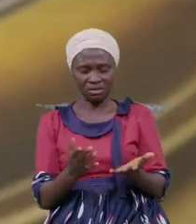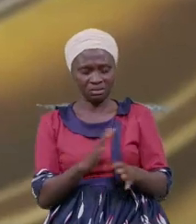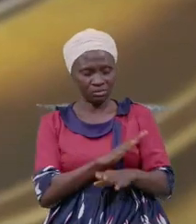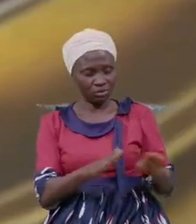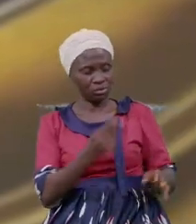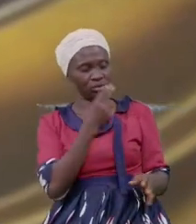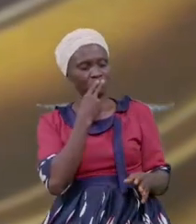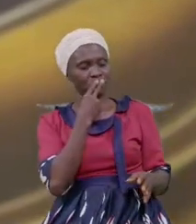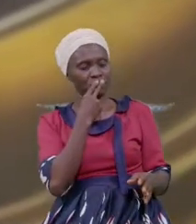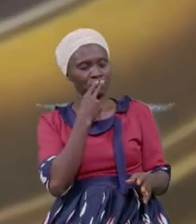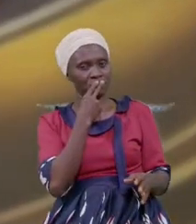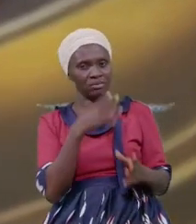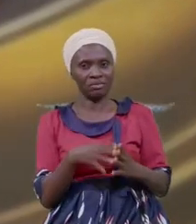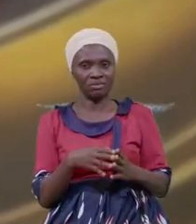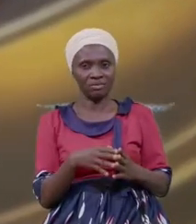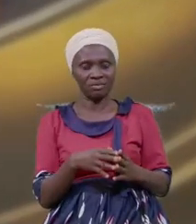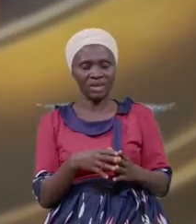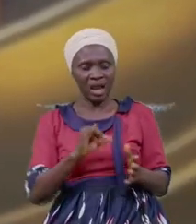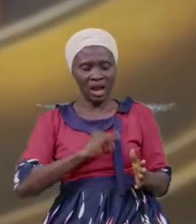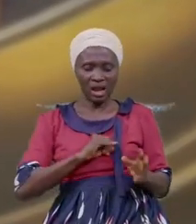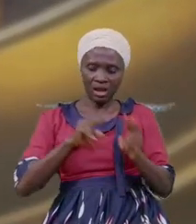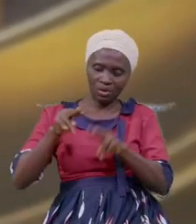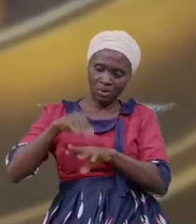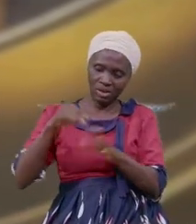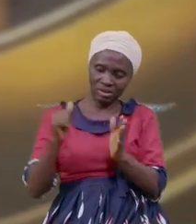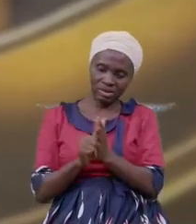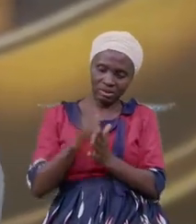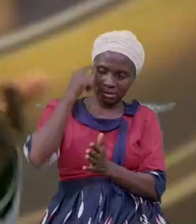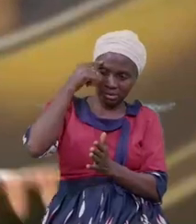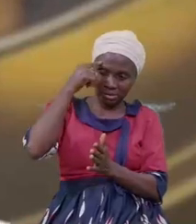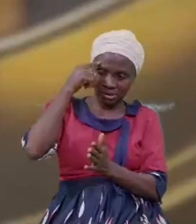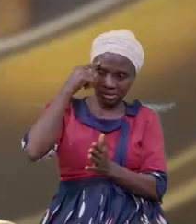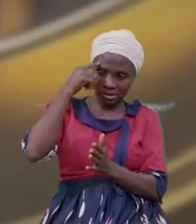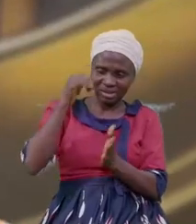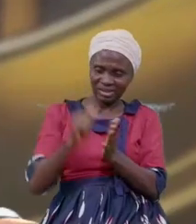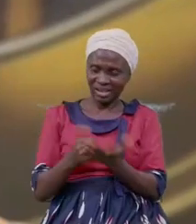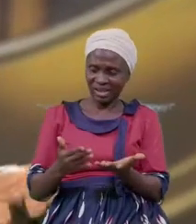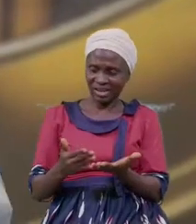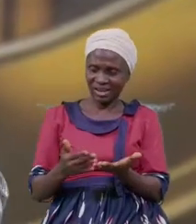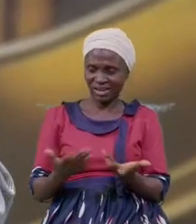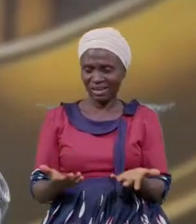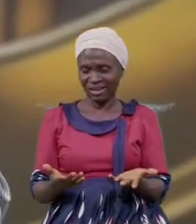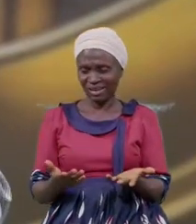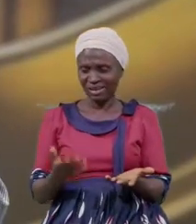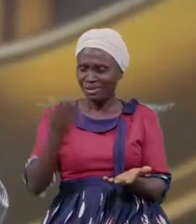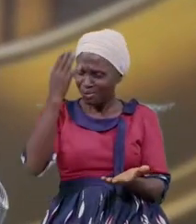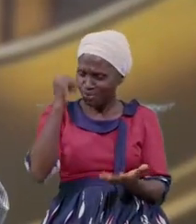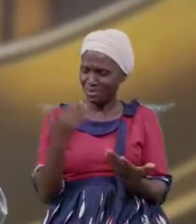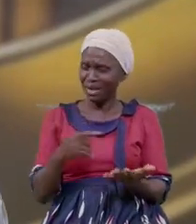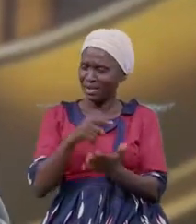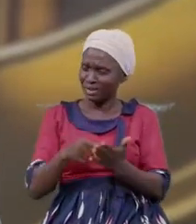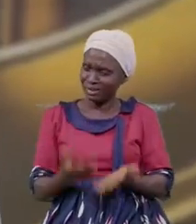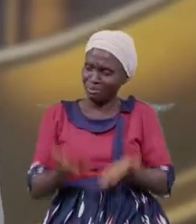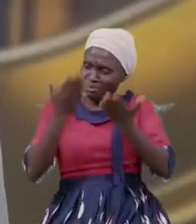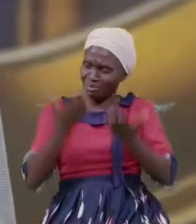pas j'ai regardais ça je me comme c'est quel fardeau léger